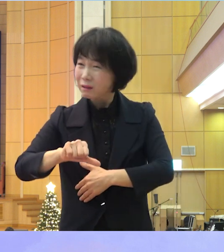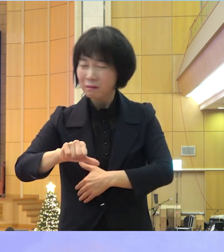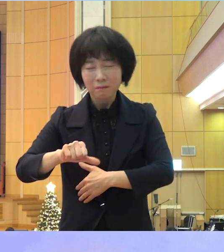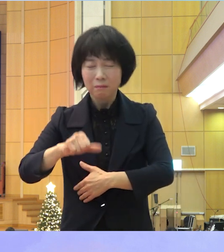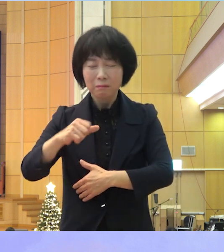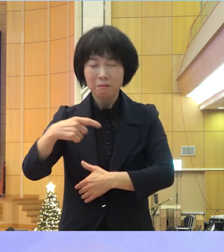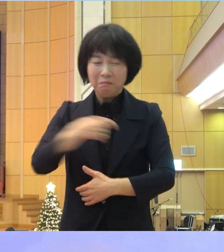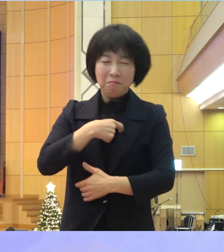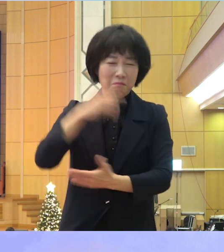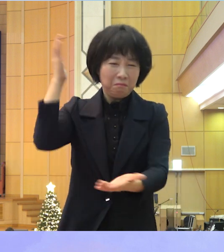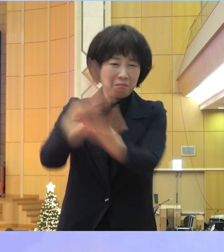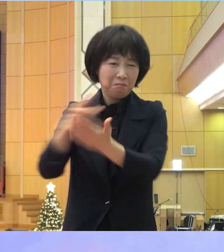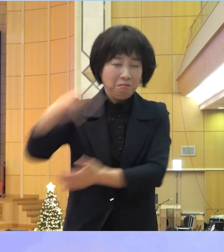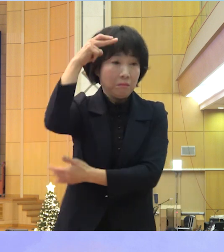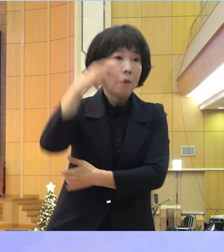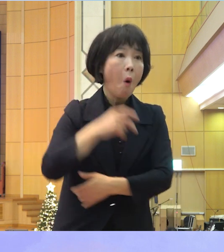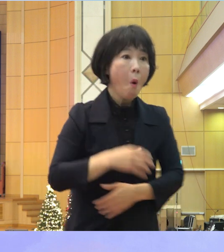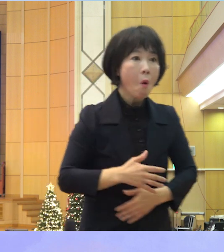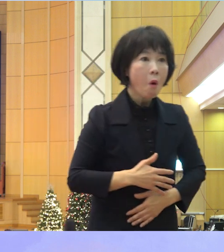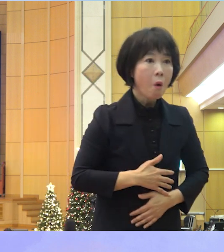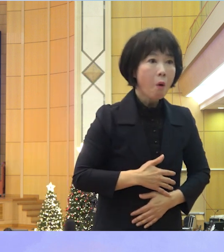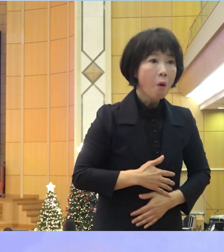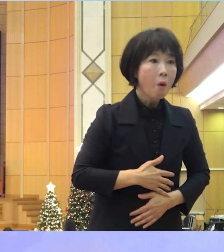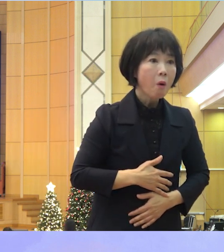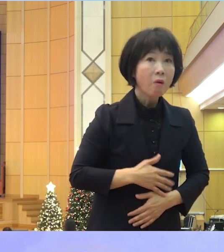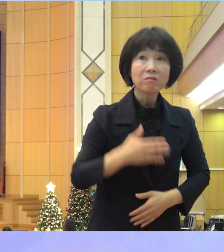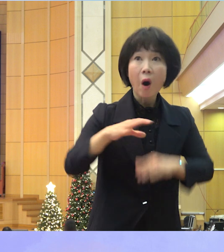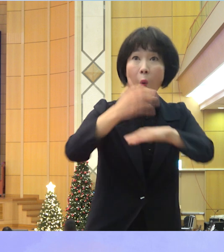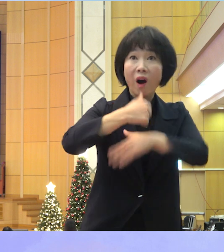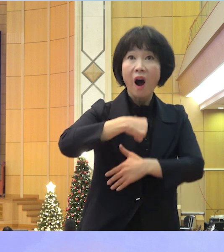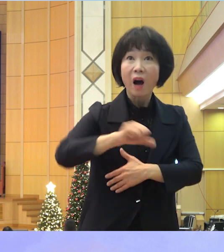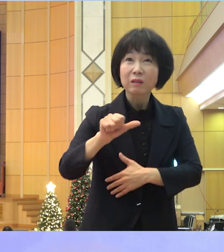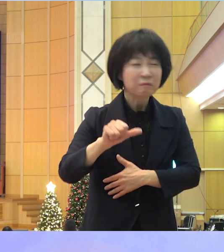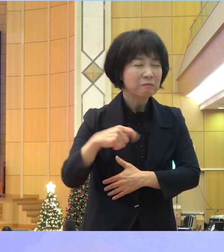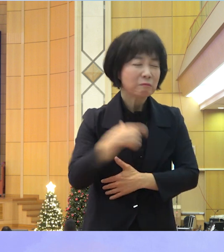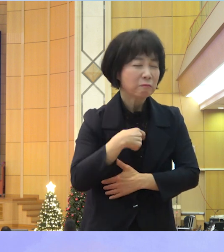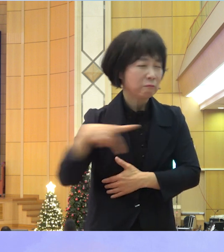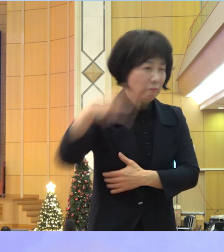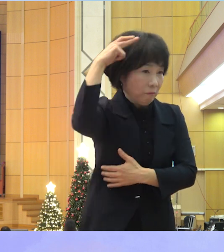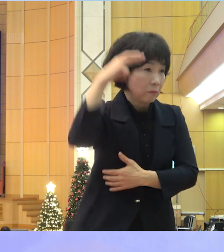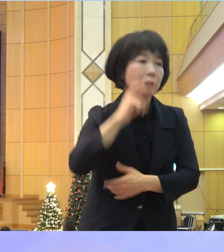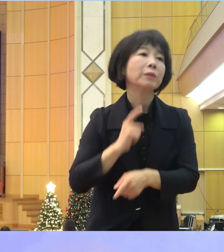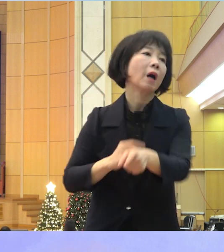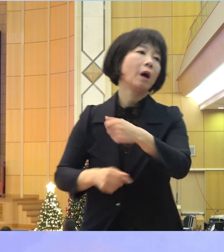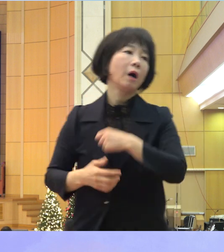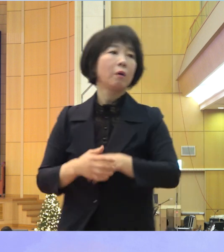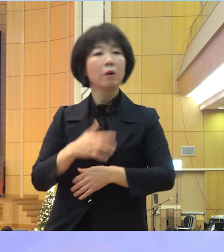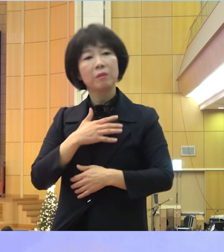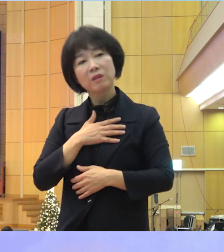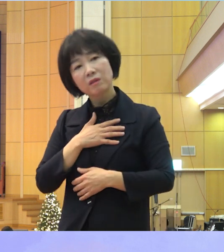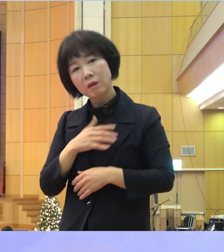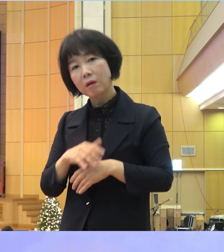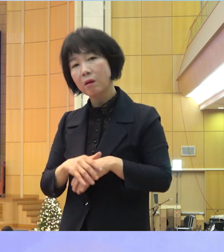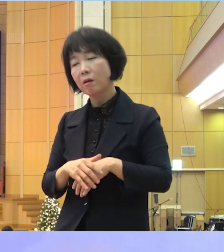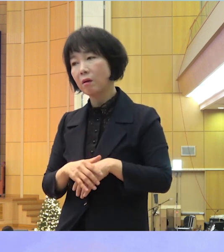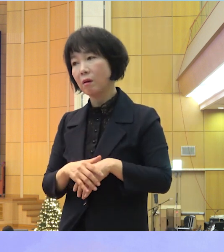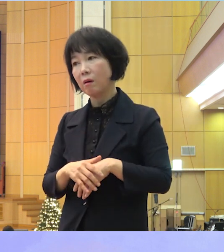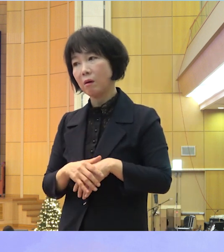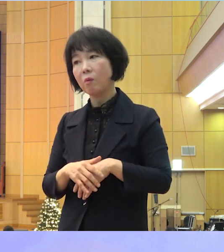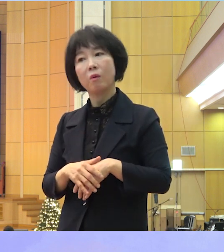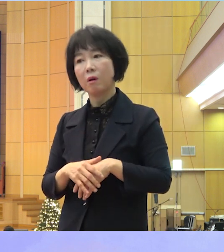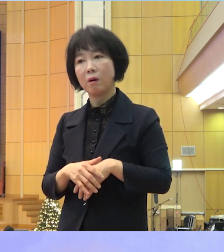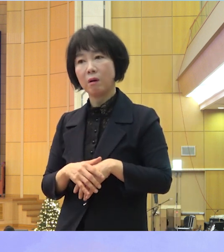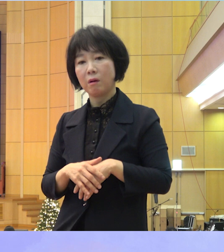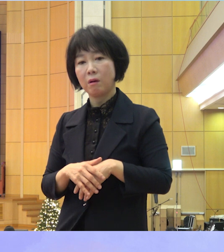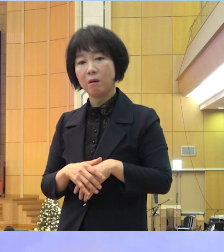알잖아. 히브리 사람들이 애굽에 종살이하는 히브리, 소위 이스라엘